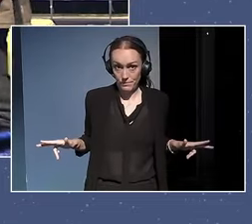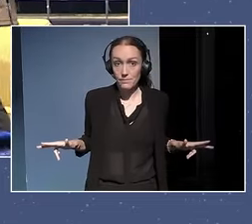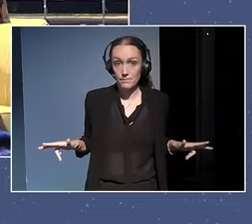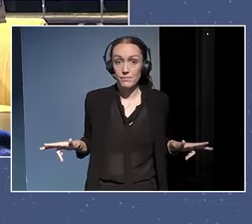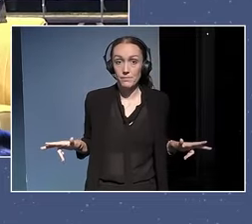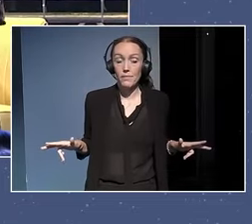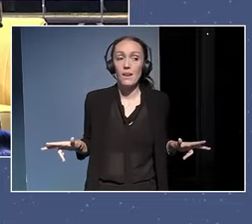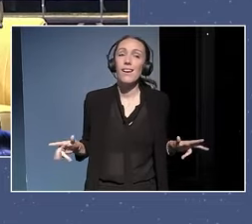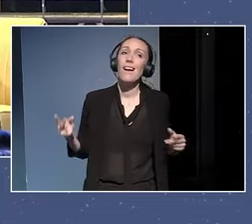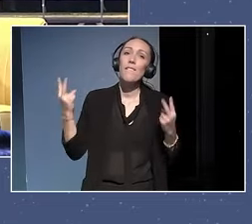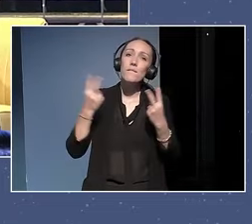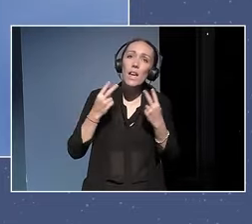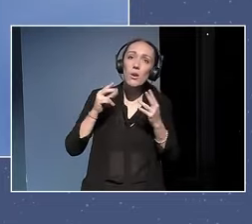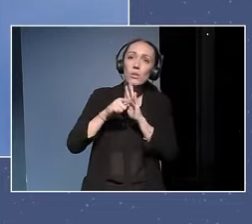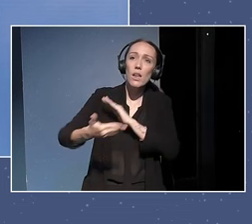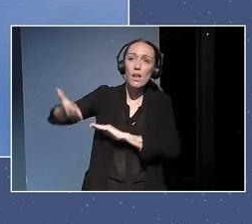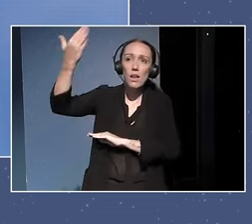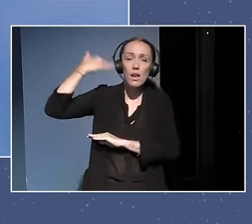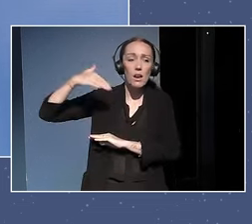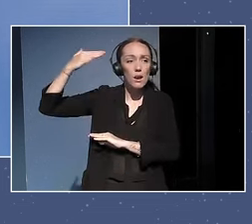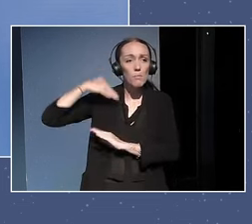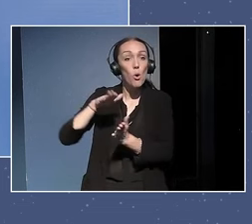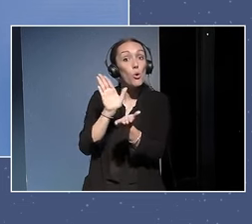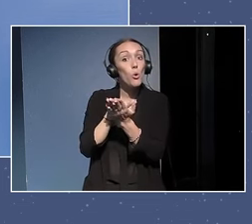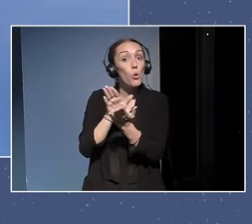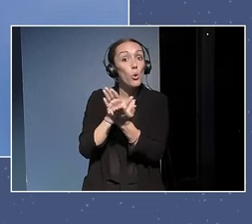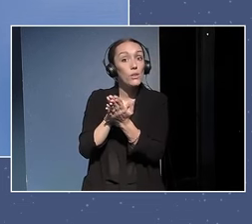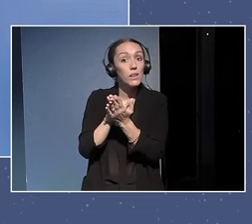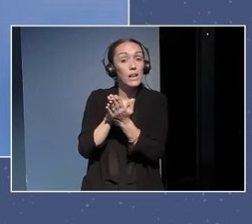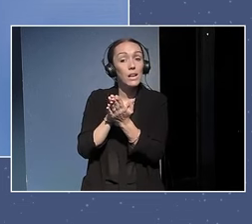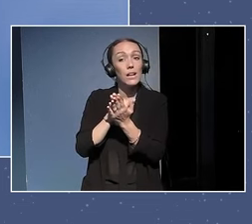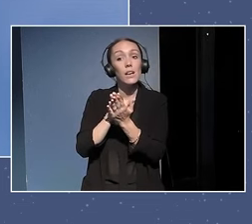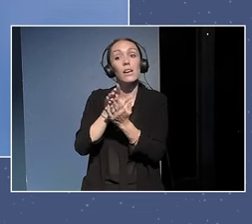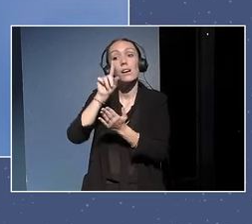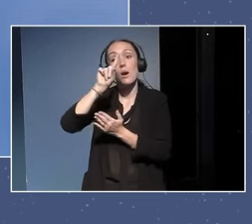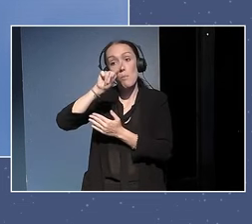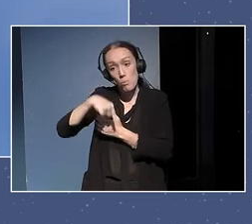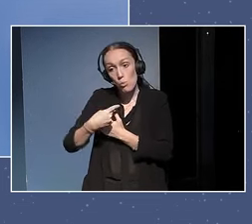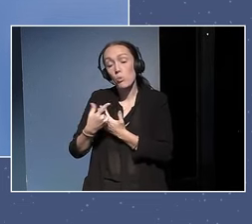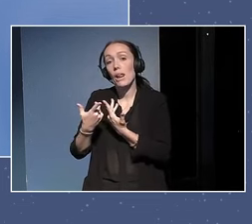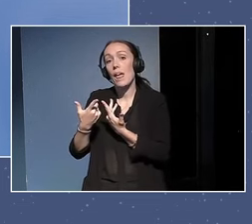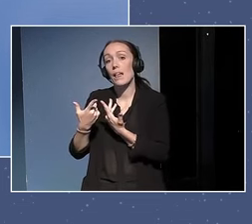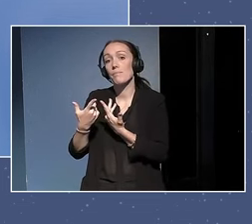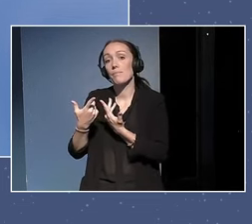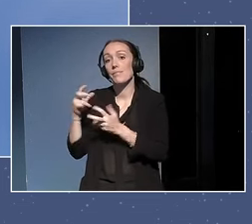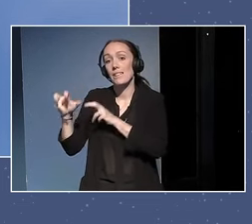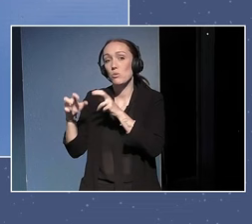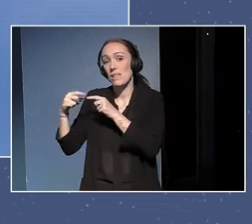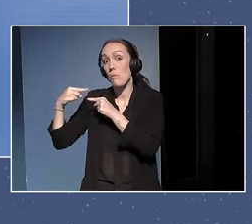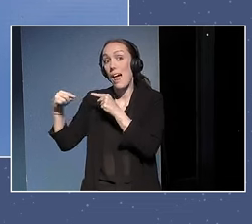Cor ma nel passato i coccodrilli compresi Gli Antenati dei dinosauri Erano molto più